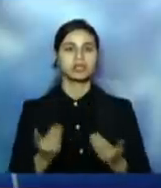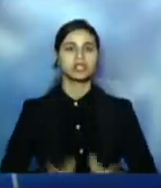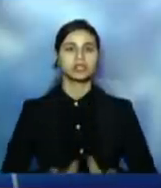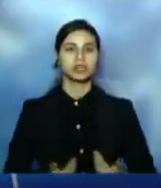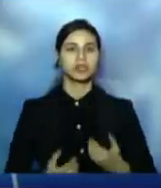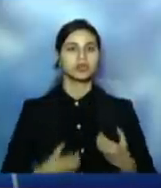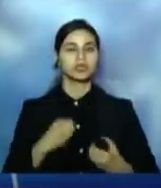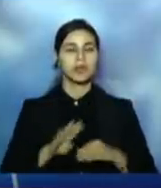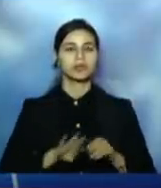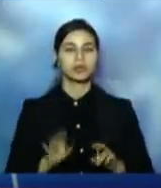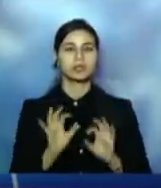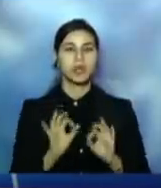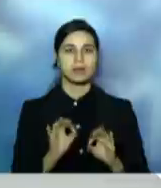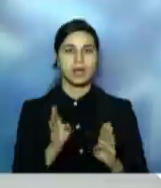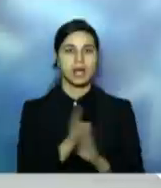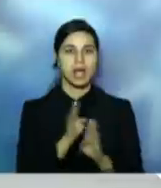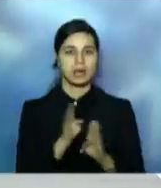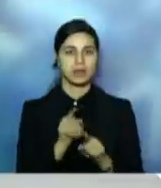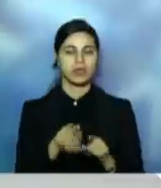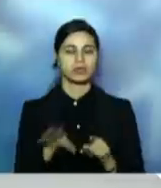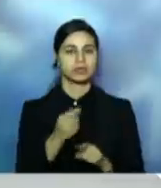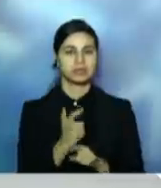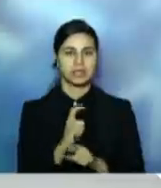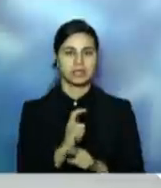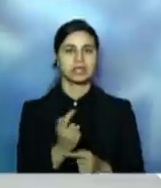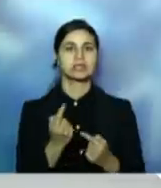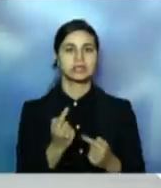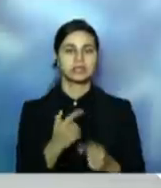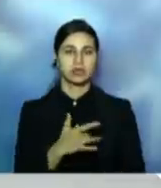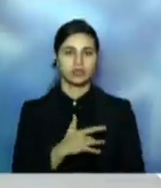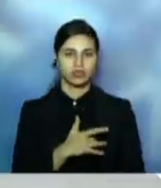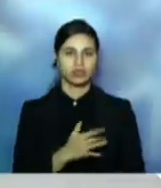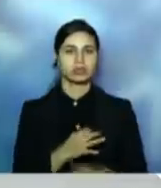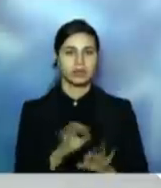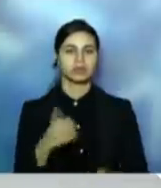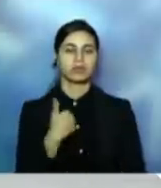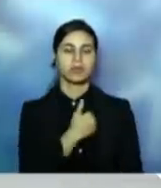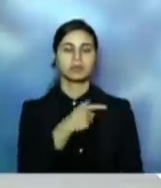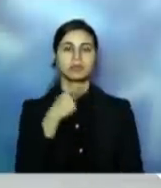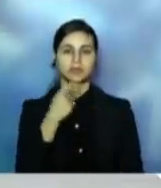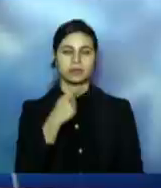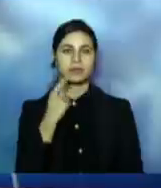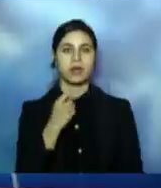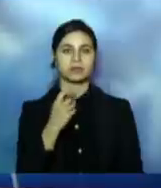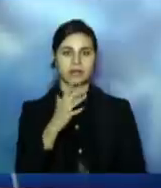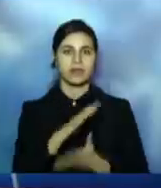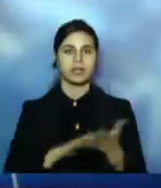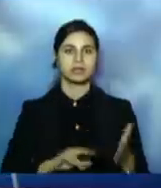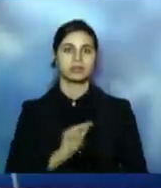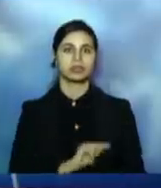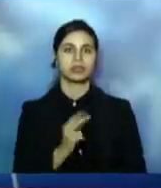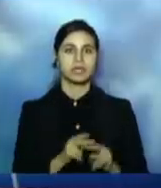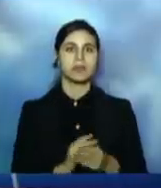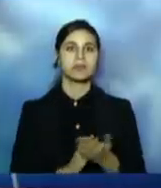სიცოცხლის უსაფრთხოებისათვის სათანადო გარემო, ჩვენ ძალიან დიდი გულმოდგინებით, კიდევ უფრო მეტი გულმოდგინებით გავაგრძელებთ მუშაობას